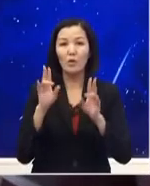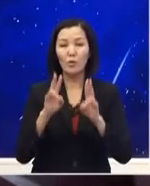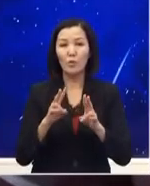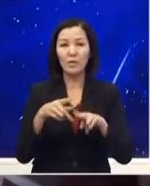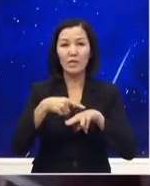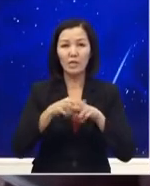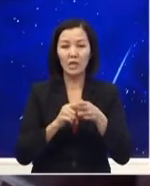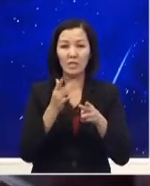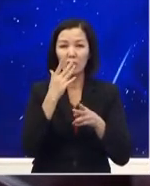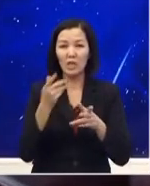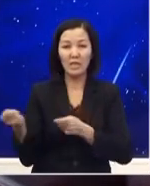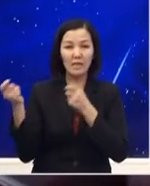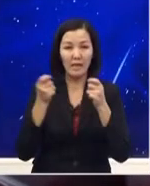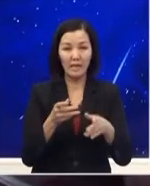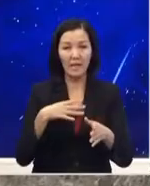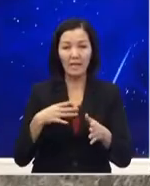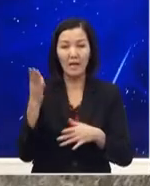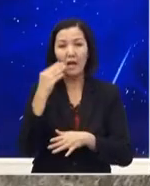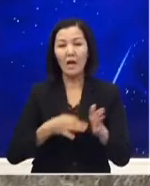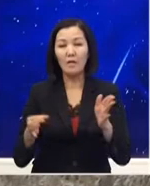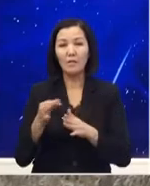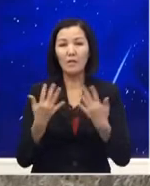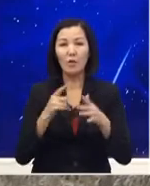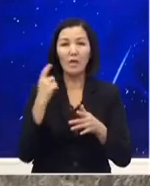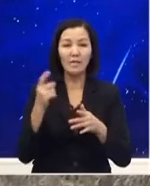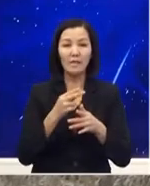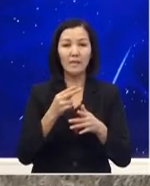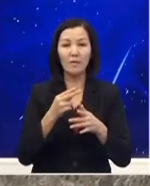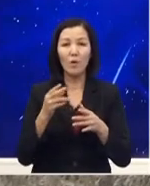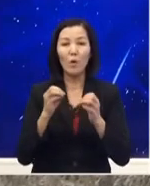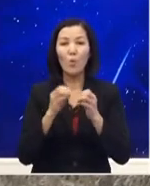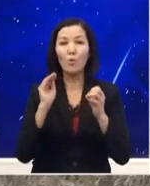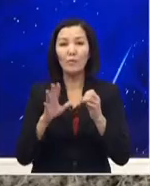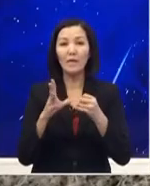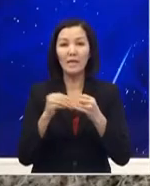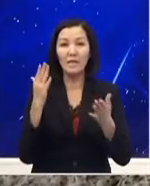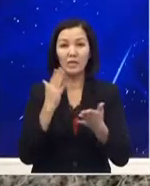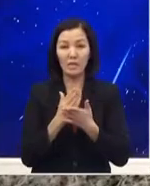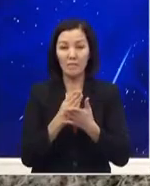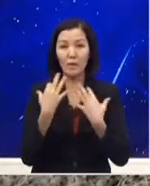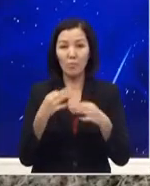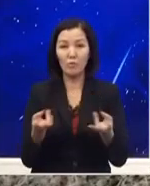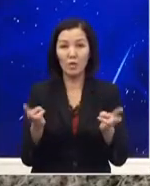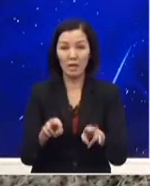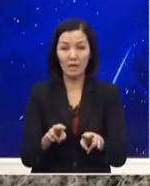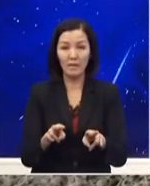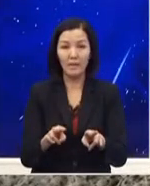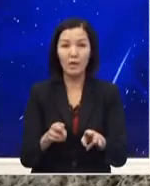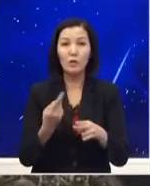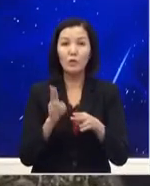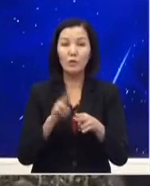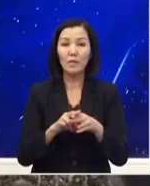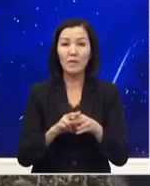жартысы шетелден келеді. Ал облысымызда ауыл шаруашылығына қолайсыз 10 мың гектардан аса жер телімі бос жатыр дейді мамандар.